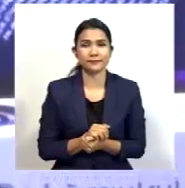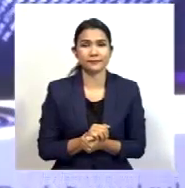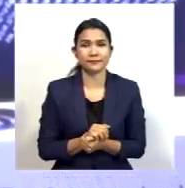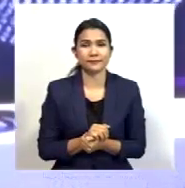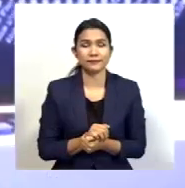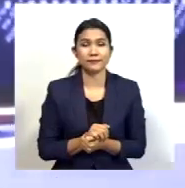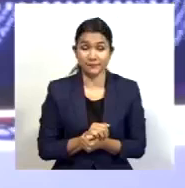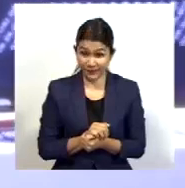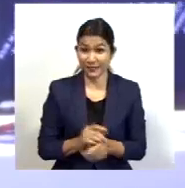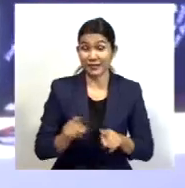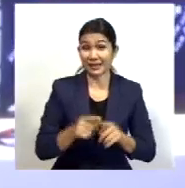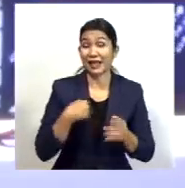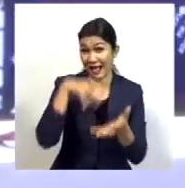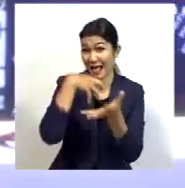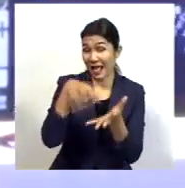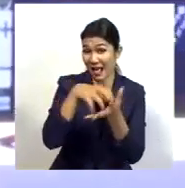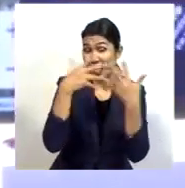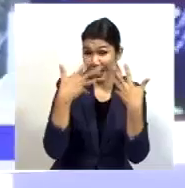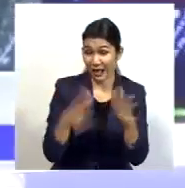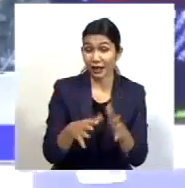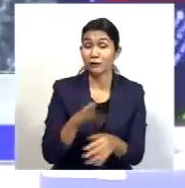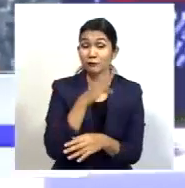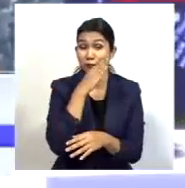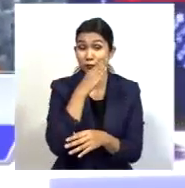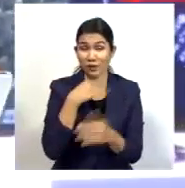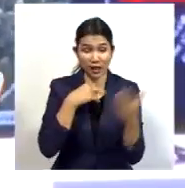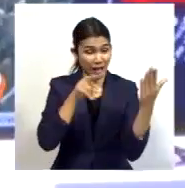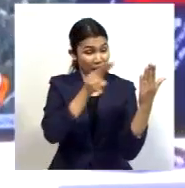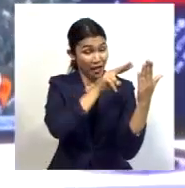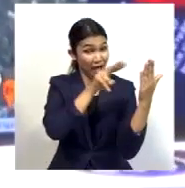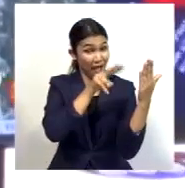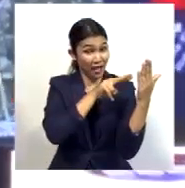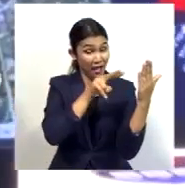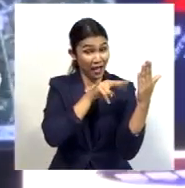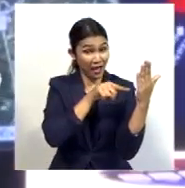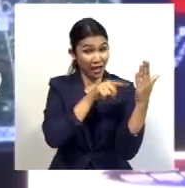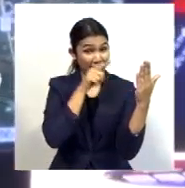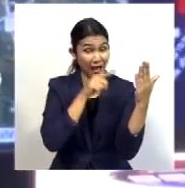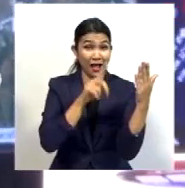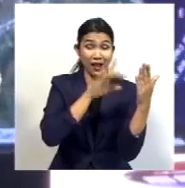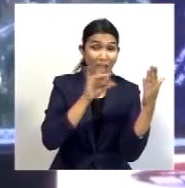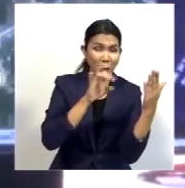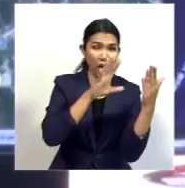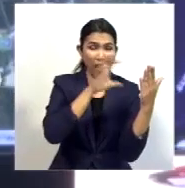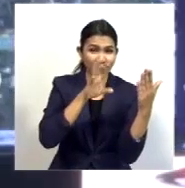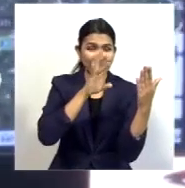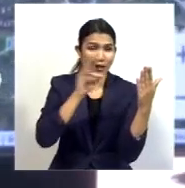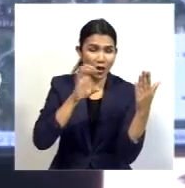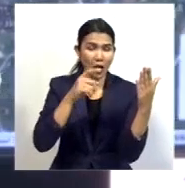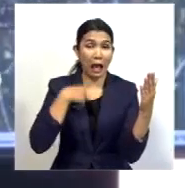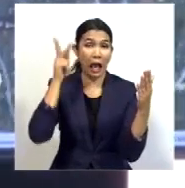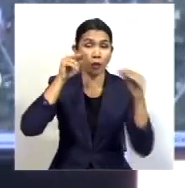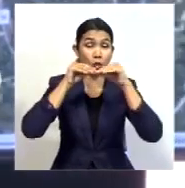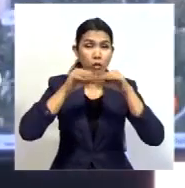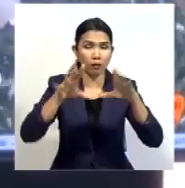คือเสร็จแล้วอย่างที่ผมพูดเมื่อกี้เนี่ยคือถ้าอ่านแล้วก็ร้อยแล้วครับ500ครับเสร็จแล้วประโคมข่าวไปแต่ทุก